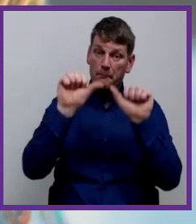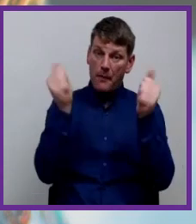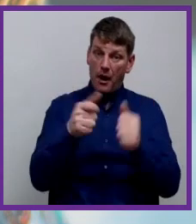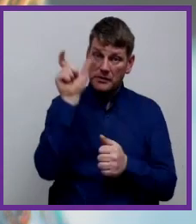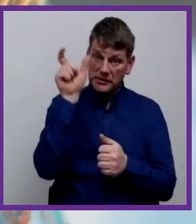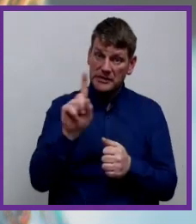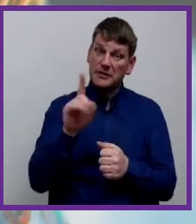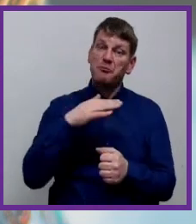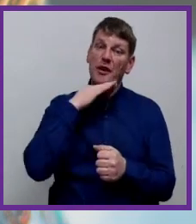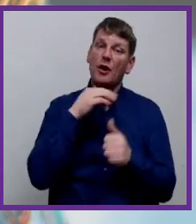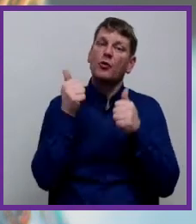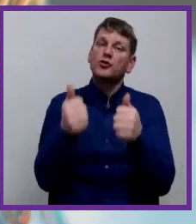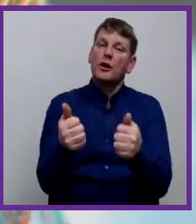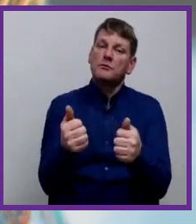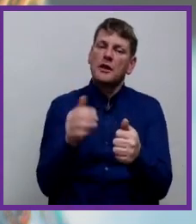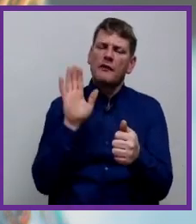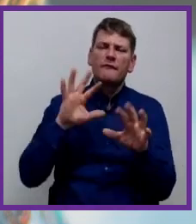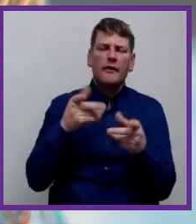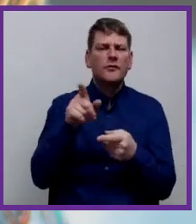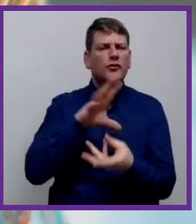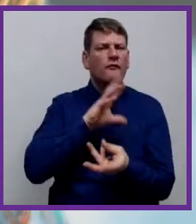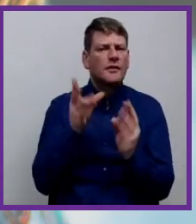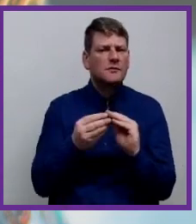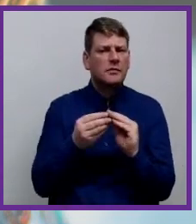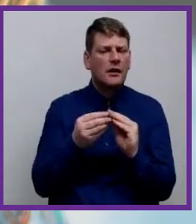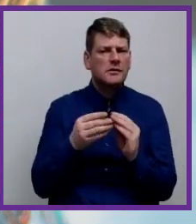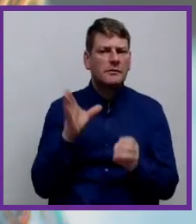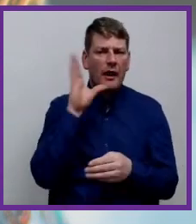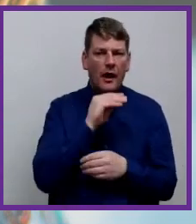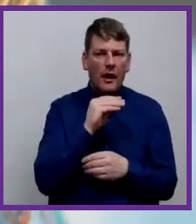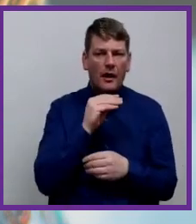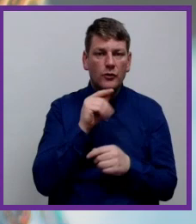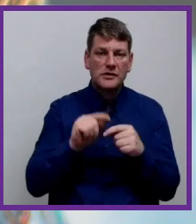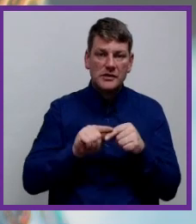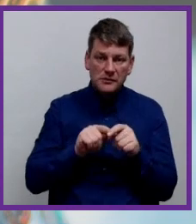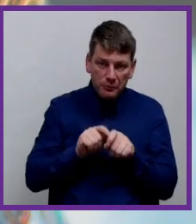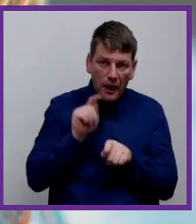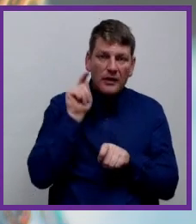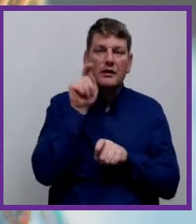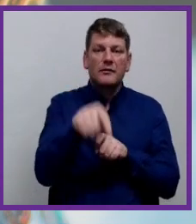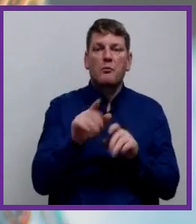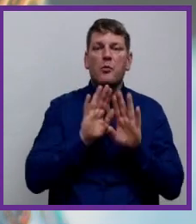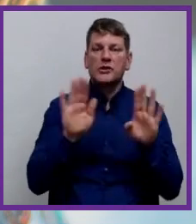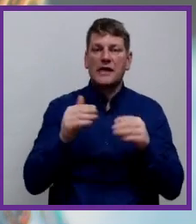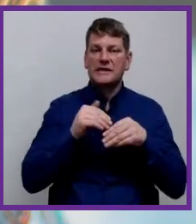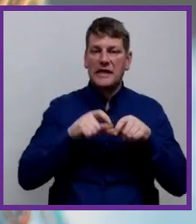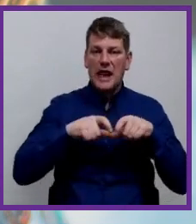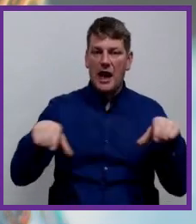ir gana labs, lai viņš vispār spētu spert kāju pāri muzeja